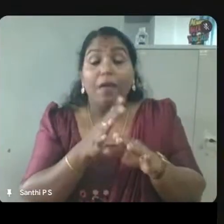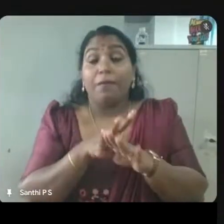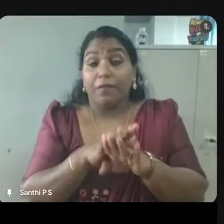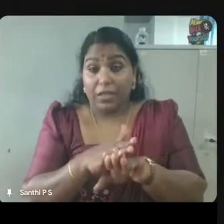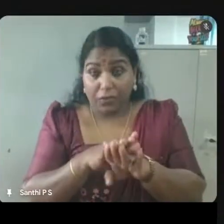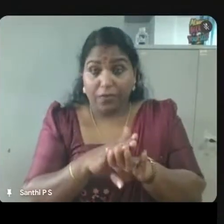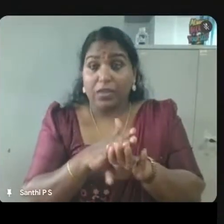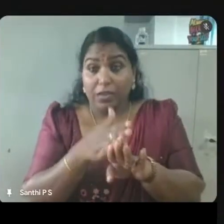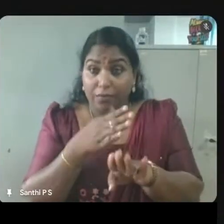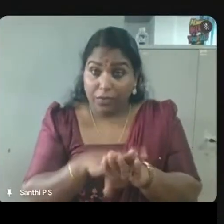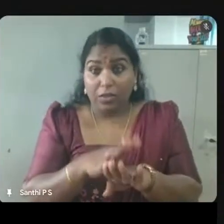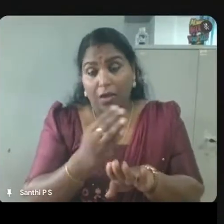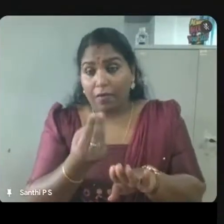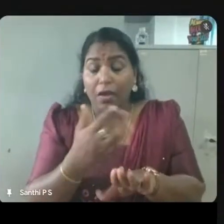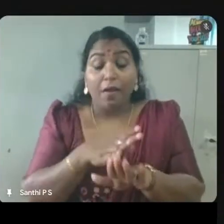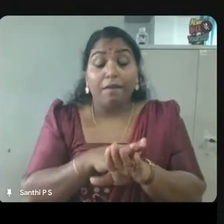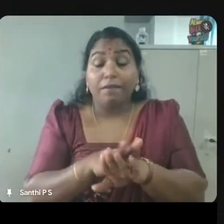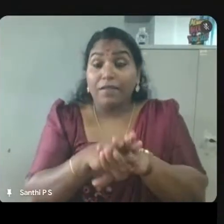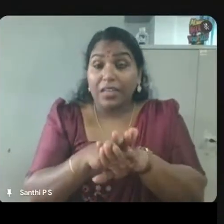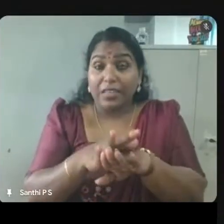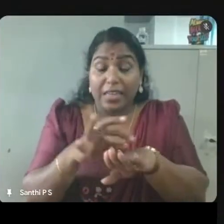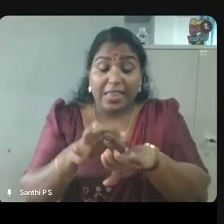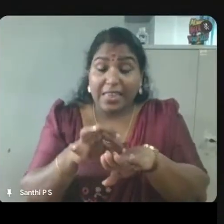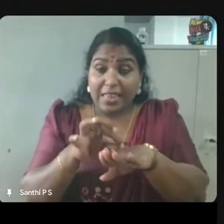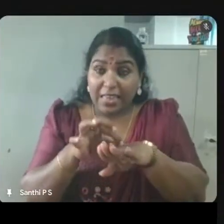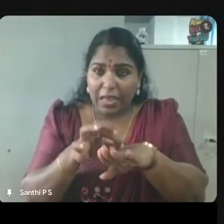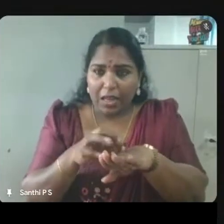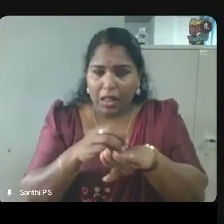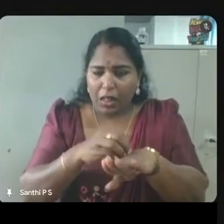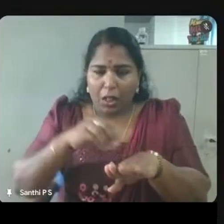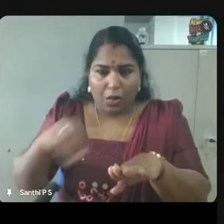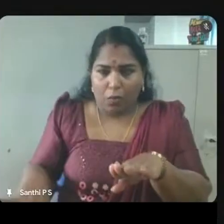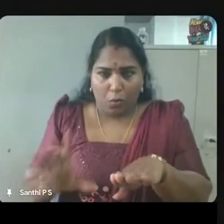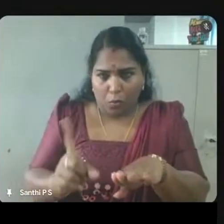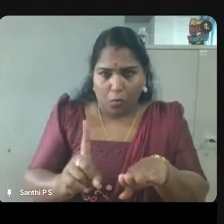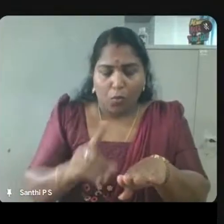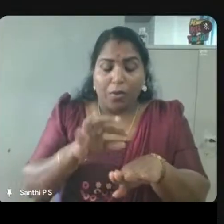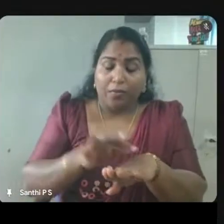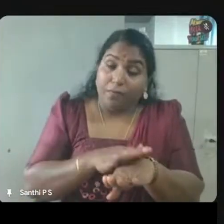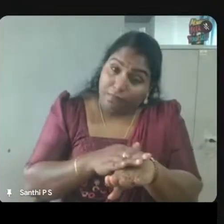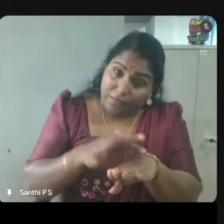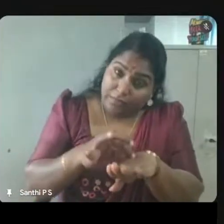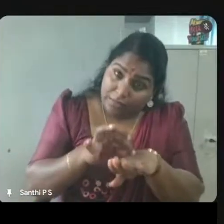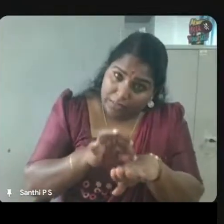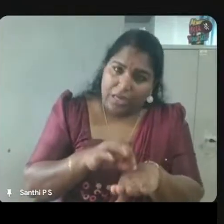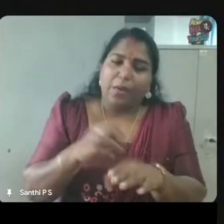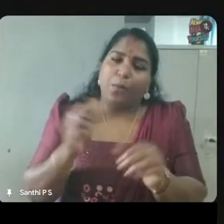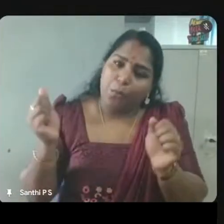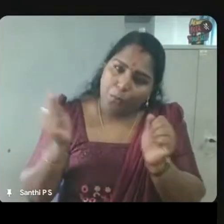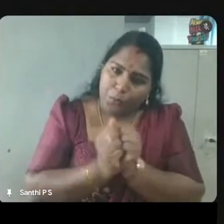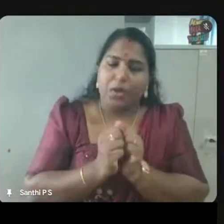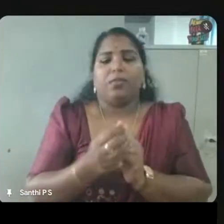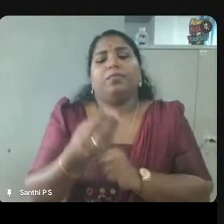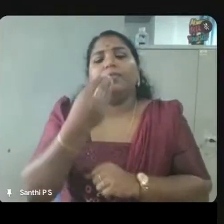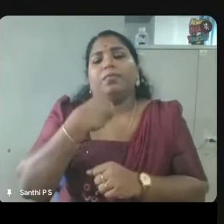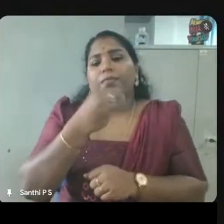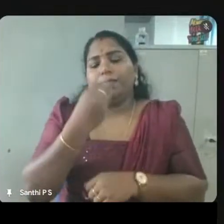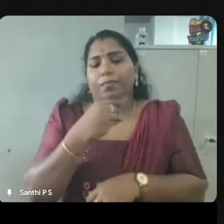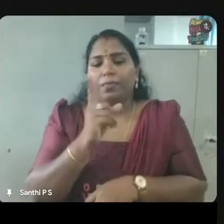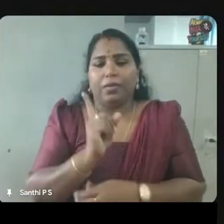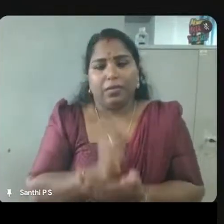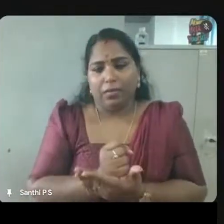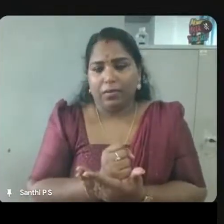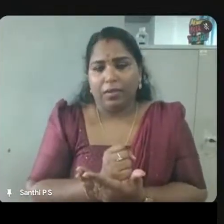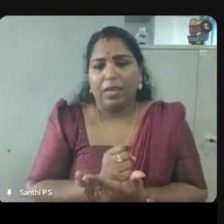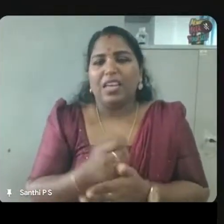ഫിഷിന്റെ സ്കിന്നിന്റെ തൊട്ട് താഴെയാണ് അവിടുത്തെ എല്ലാ വൈറ്റമിൻസും omega-3 കണ്ടെയ്ൻ ചെയ്തിരിക്കുന്നത്. സോ തോല് കളയാതെ ജസ്റ്റ് ആ സ്കെയിൽസ് മാത്രം റിമൂവ്